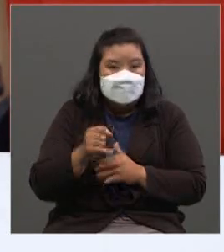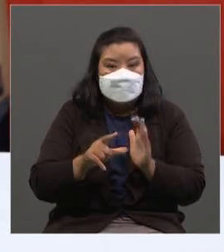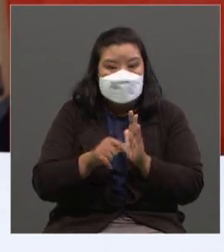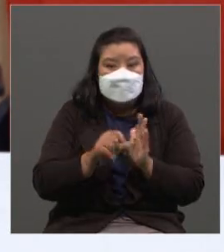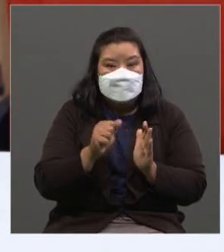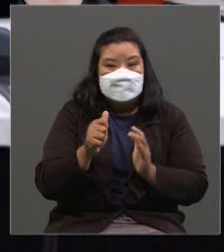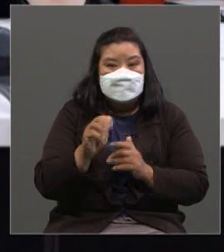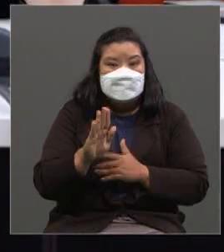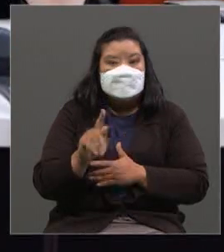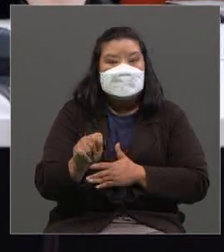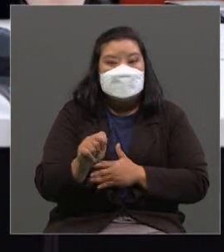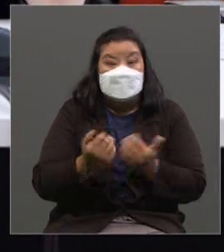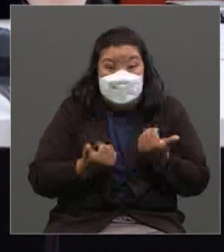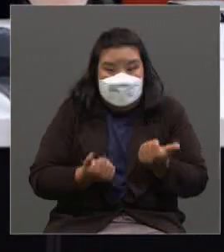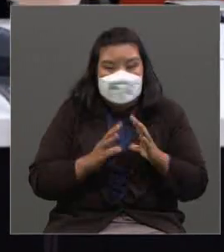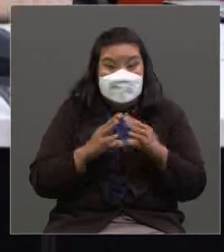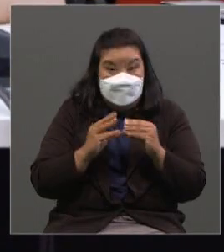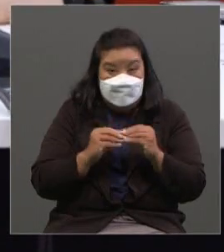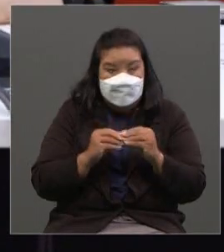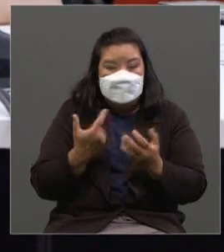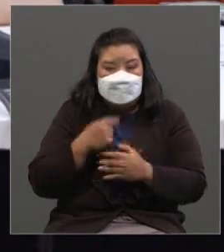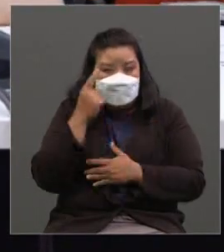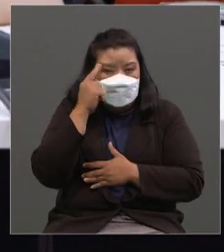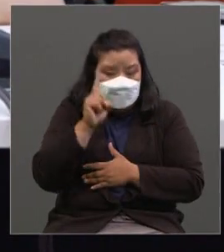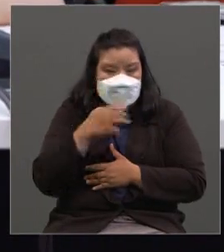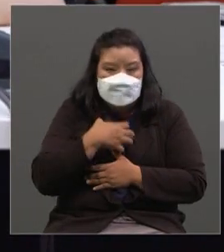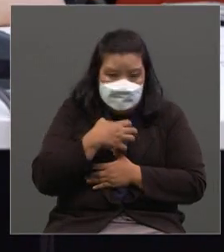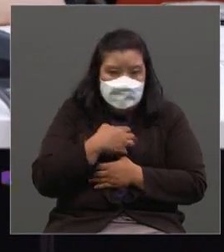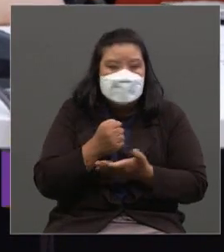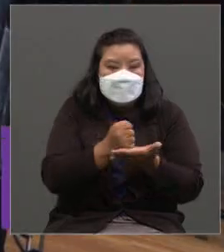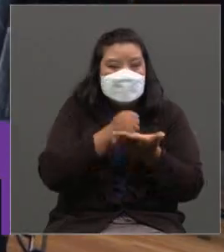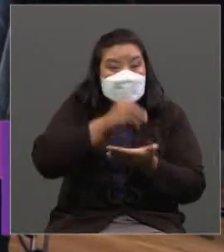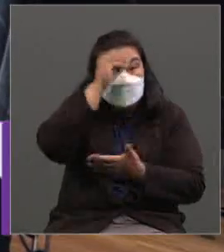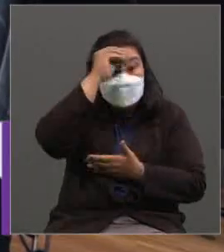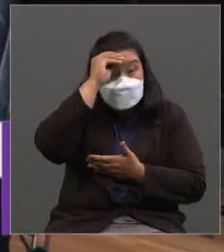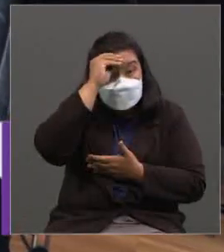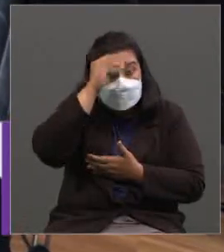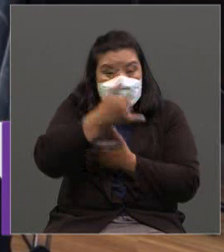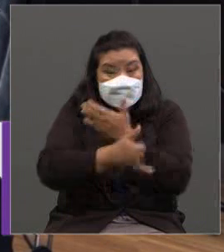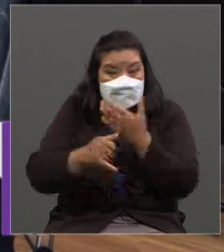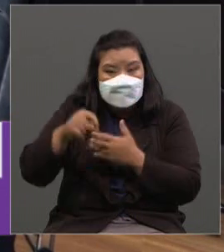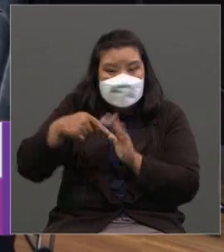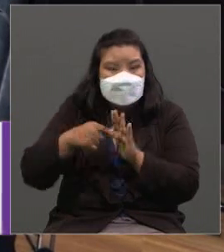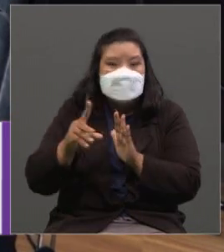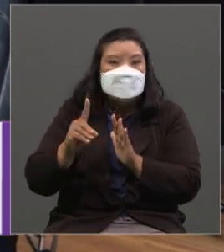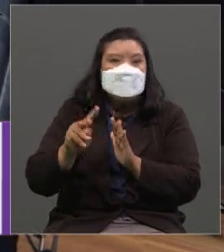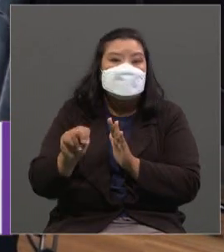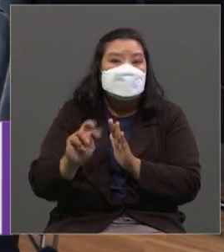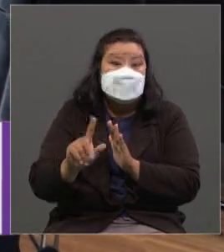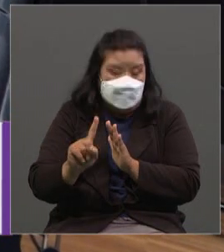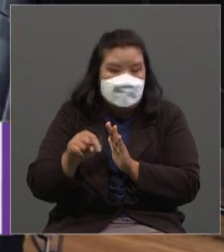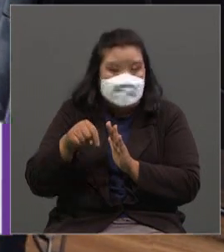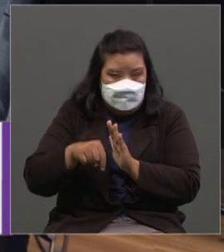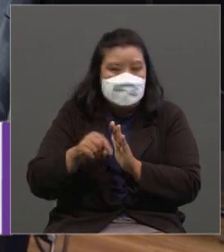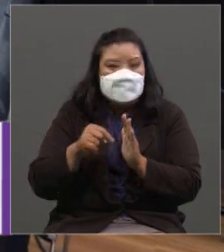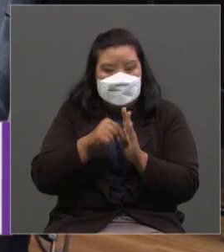อบตนะครับท่านก็ได้เอ่อประชุมหารือแผนรองรับการนำนักเรียนนักศึกษาจากซูดานกลับภูมิลำเนาในพื้นที่จังหวัดชายแดนภาค